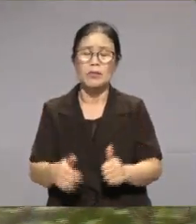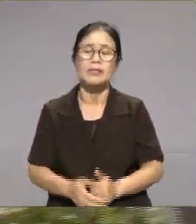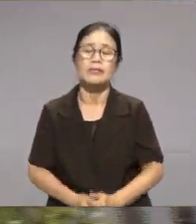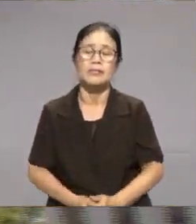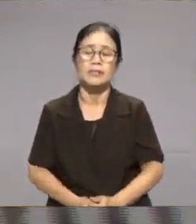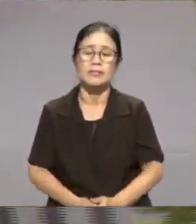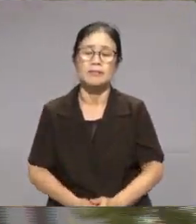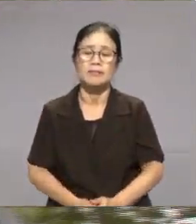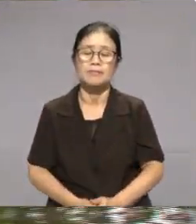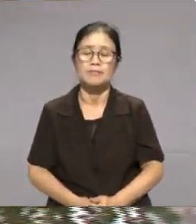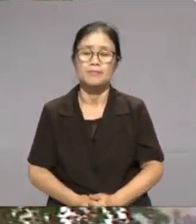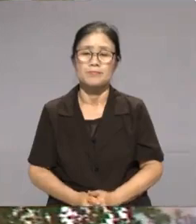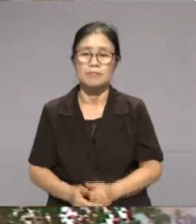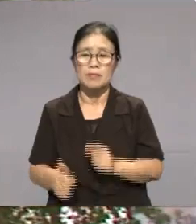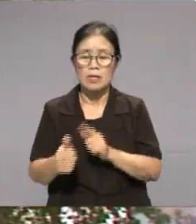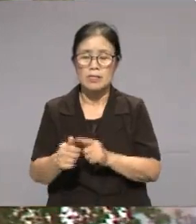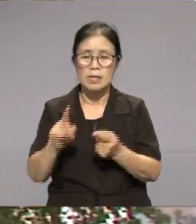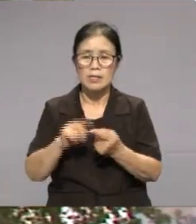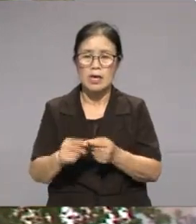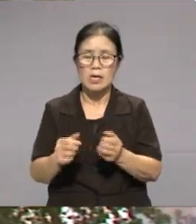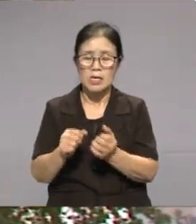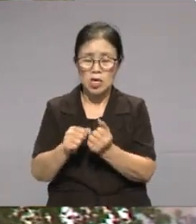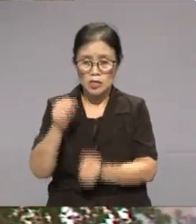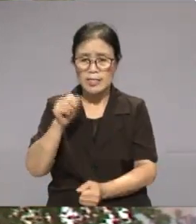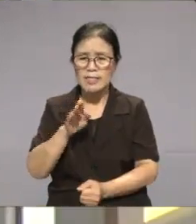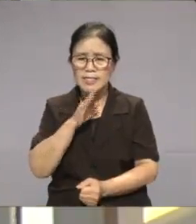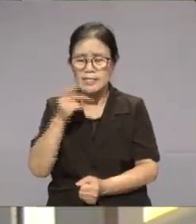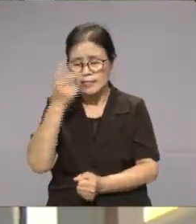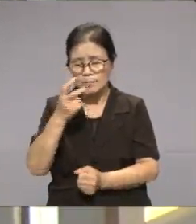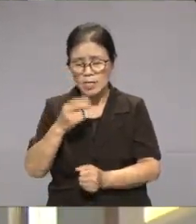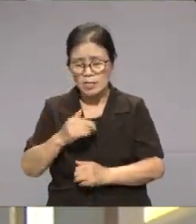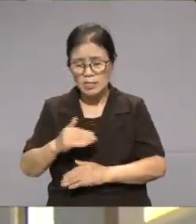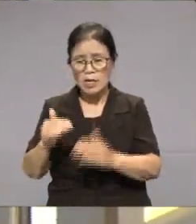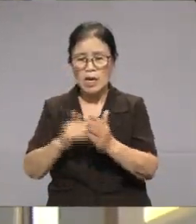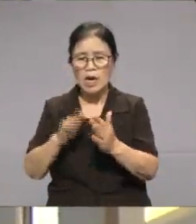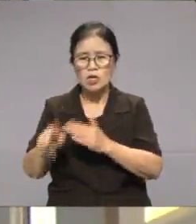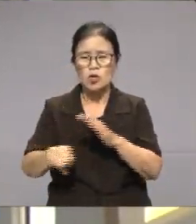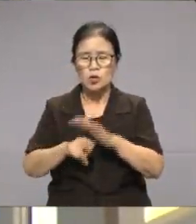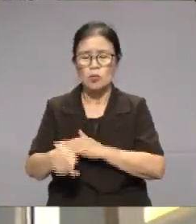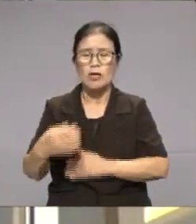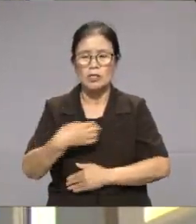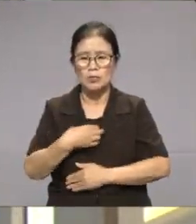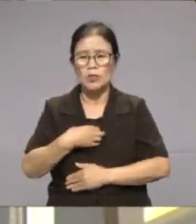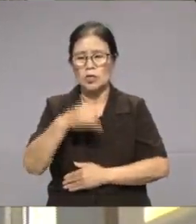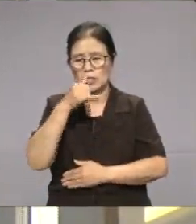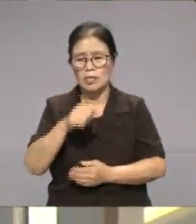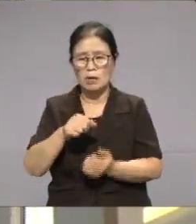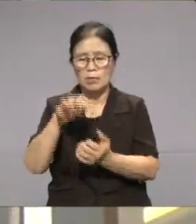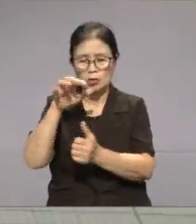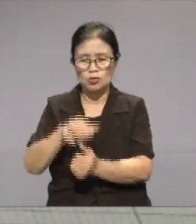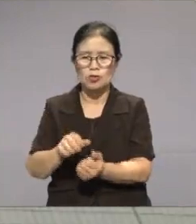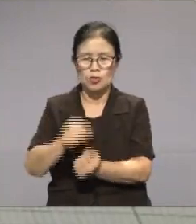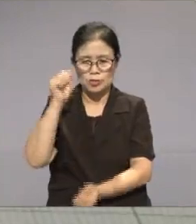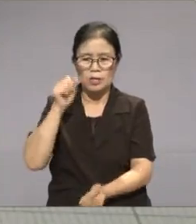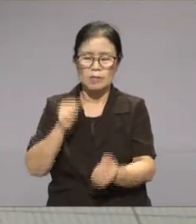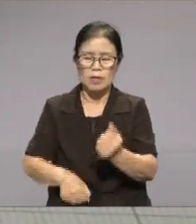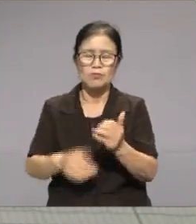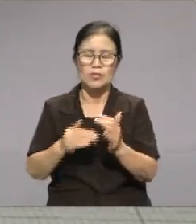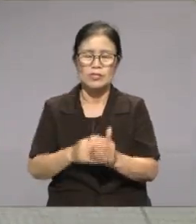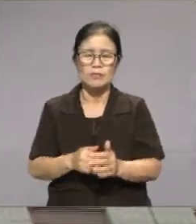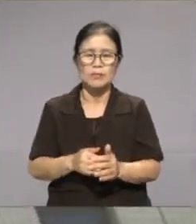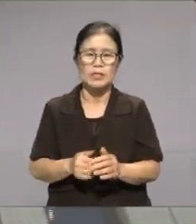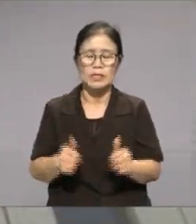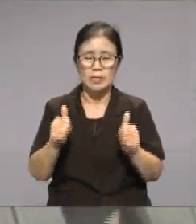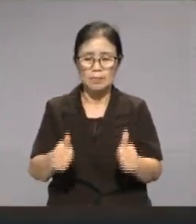영장전담 부장판사는 A씨에 대한 영장실질심사를 진행한 뒤 도망 염려가 있다며 구속영장을 발부했습니다.